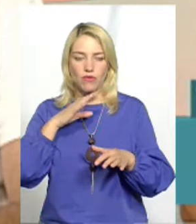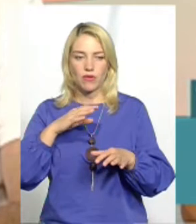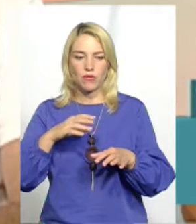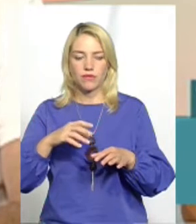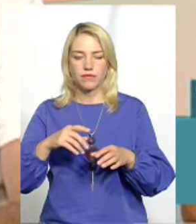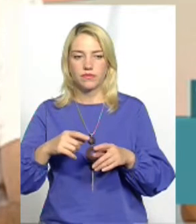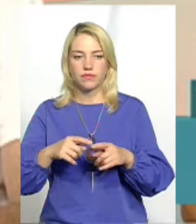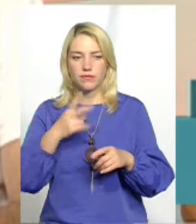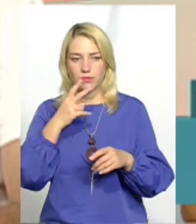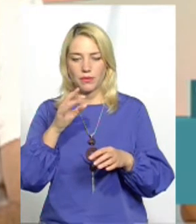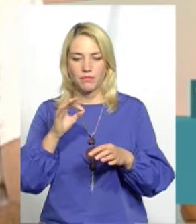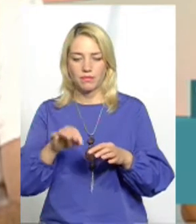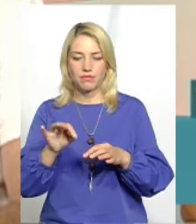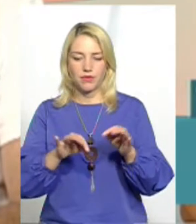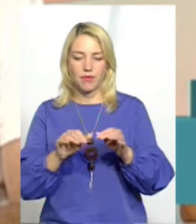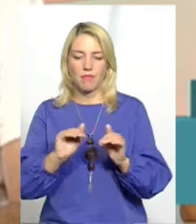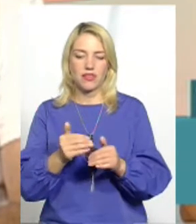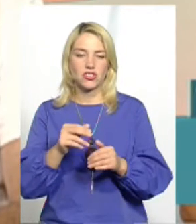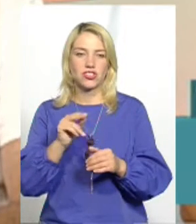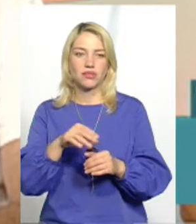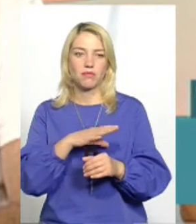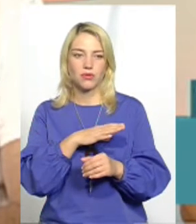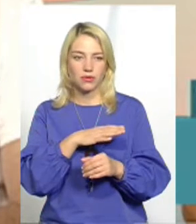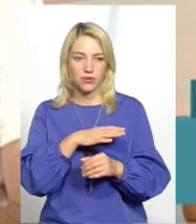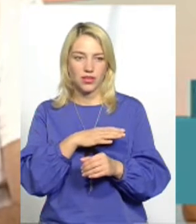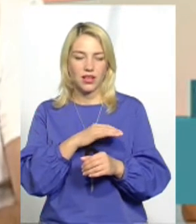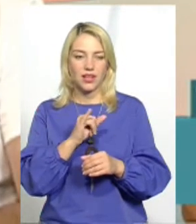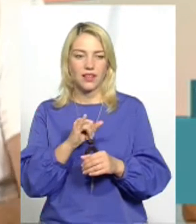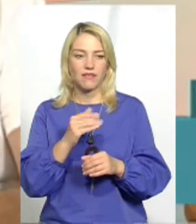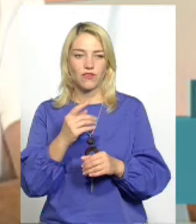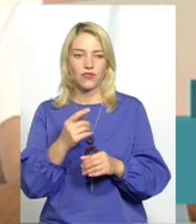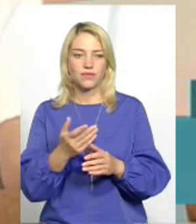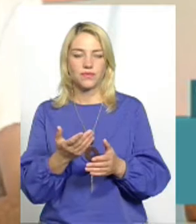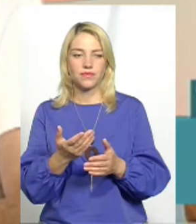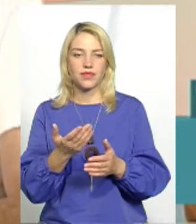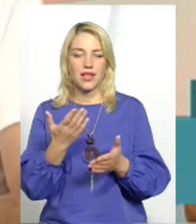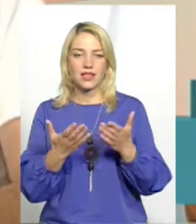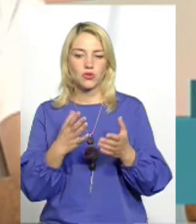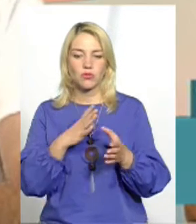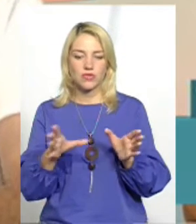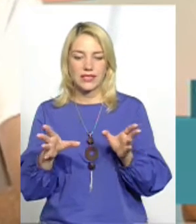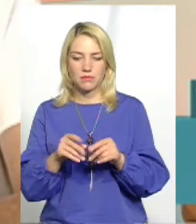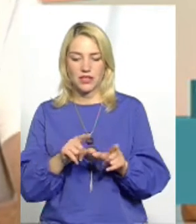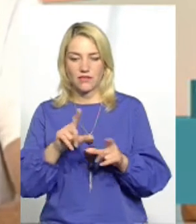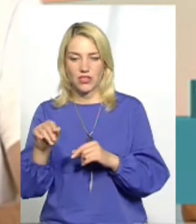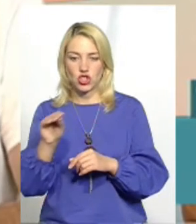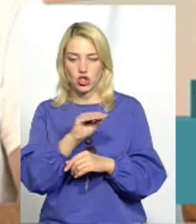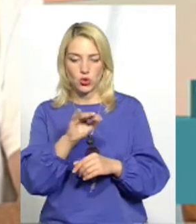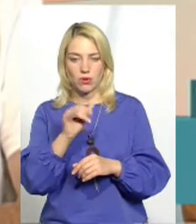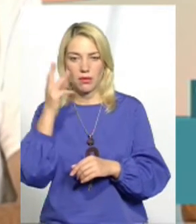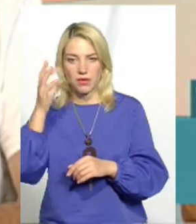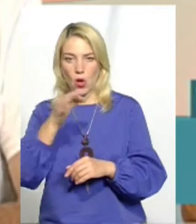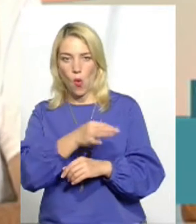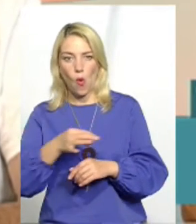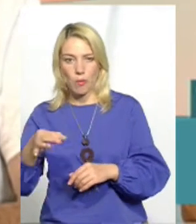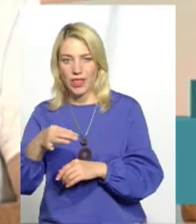відібрали проби, концентрація тих забруднюючих речовин була менша. І в один, якщо був спільний виїзд Житомирської, Хмельницької областей